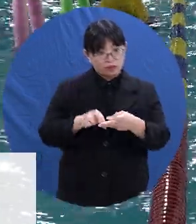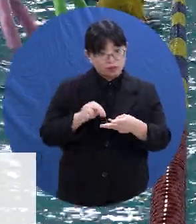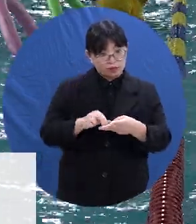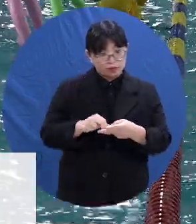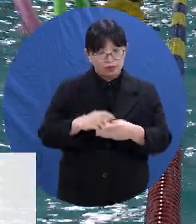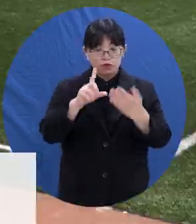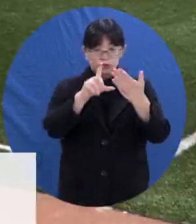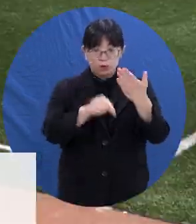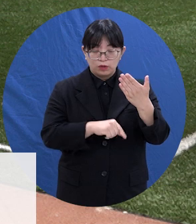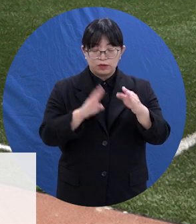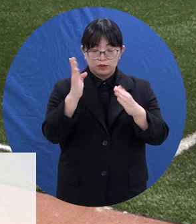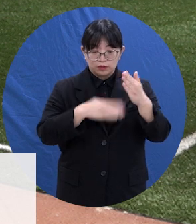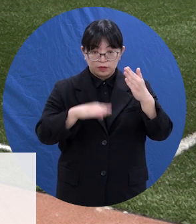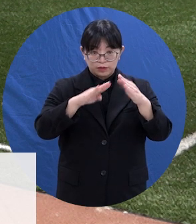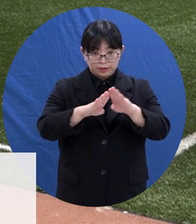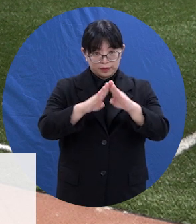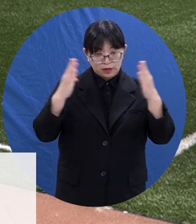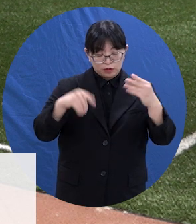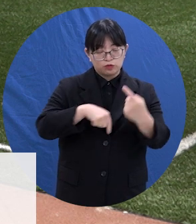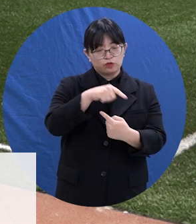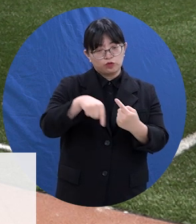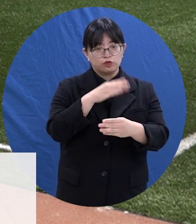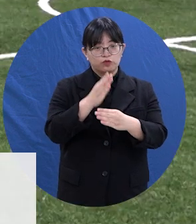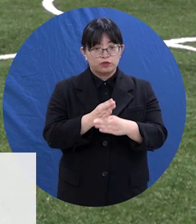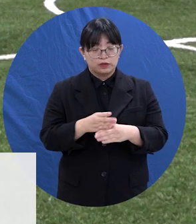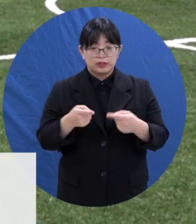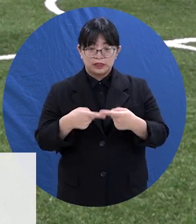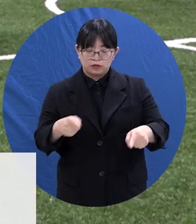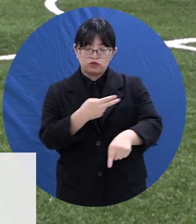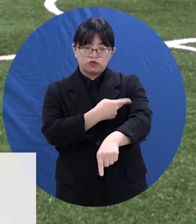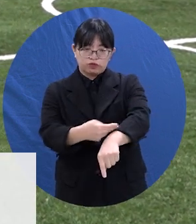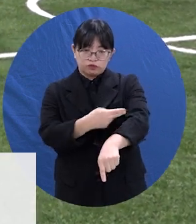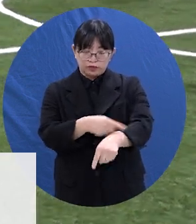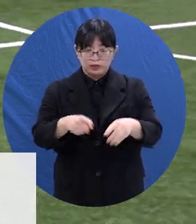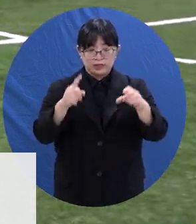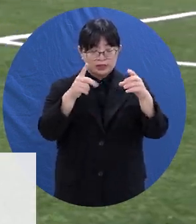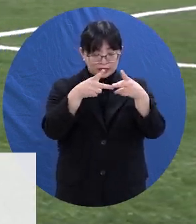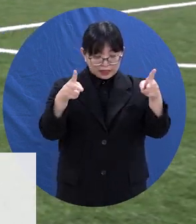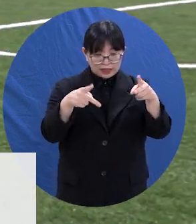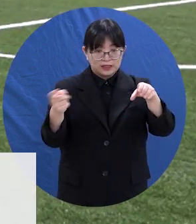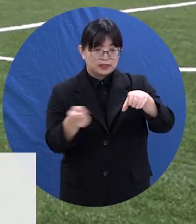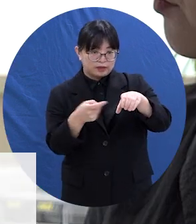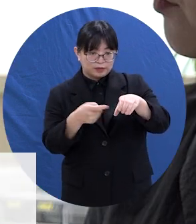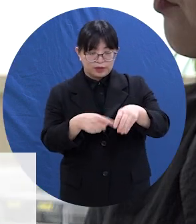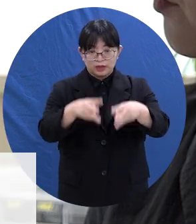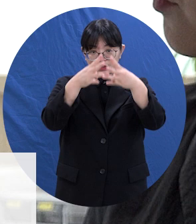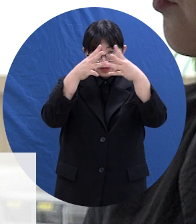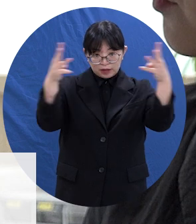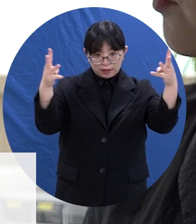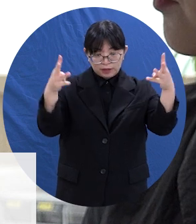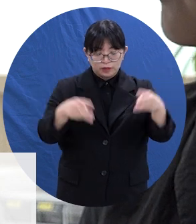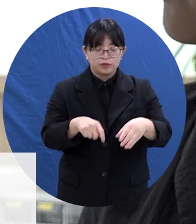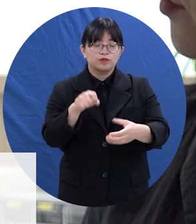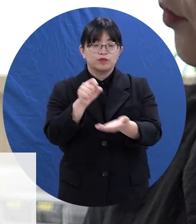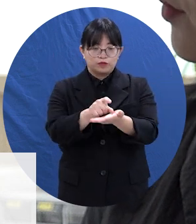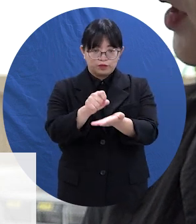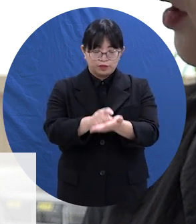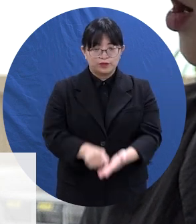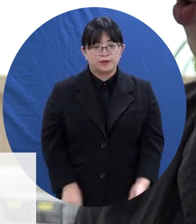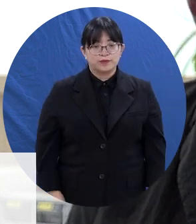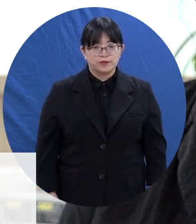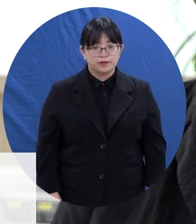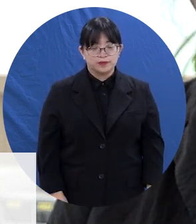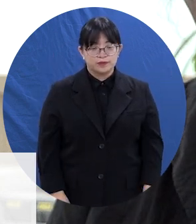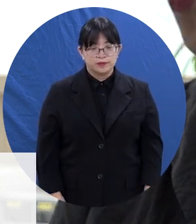수영장, 2층은 게이트볼장, 3층은 풋살장으로 이루어져 있습니다. 운영시간은 6시부터, 평일 6시부터 22시까지